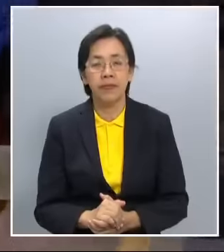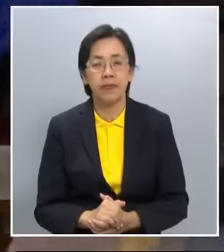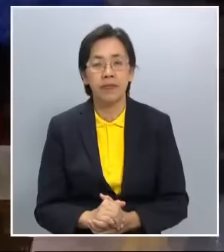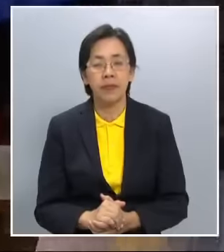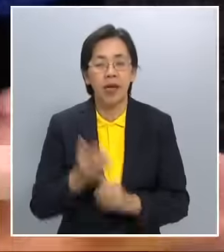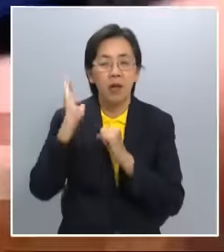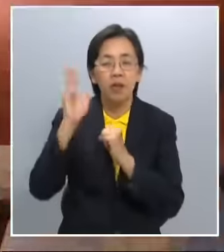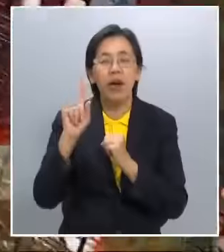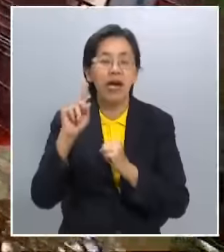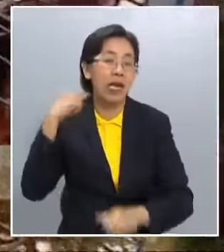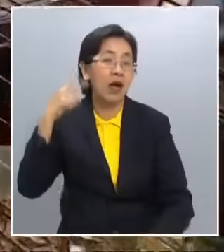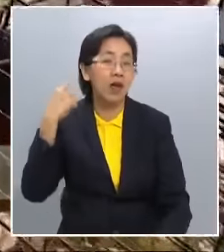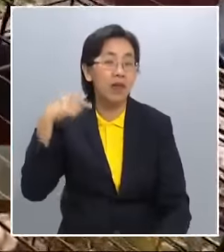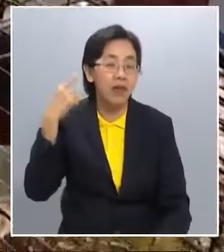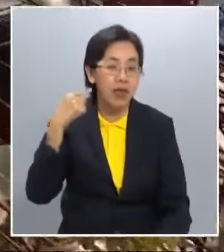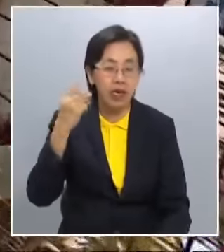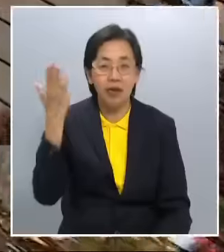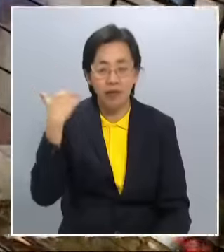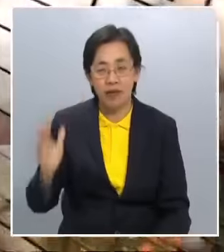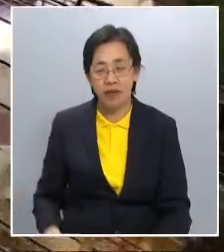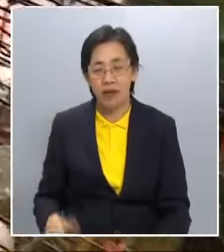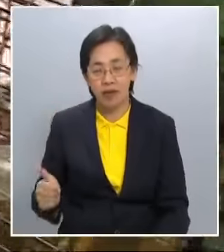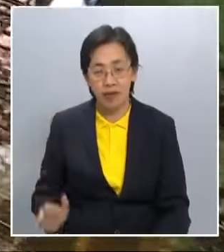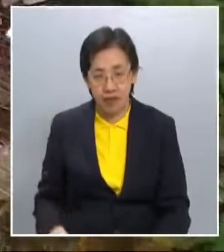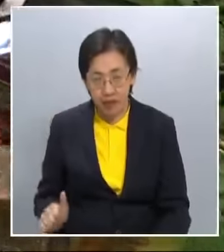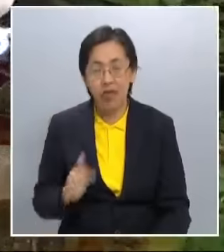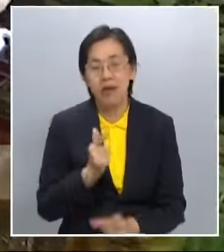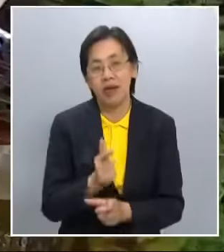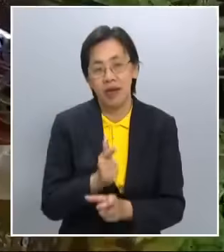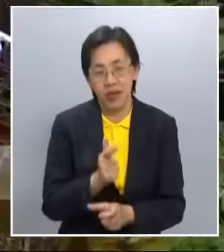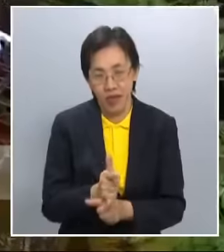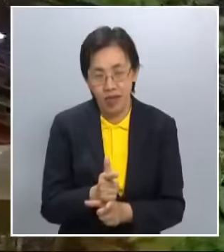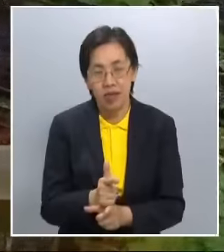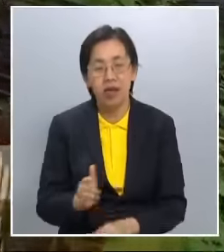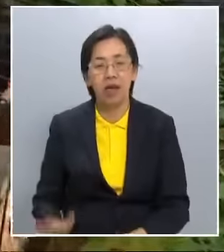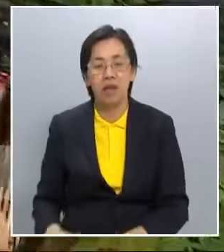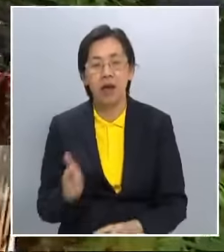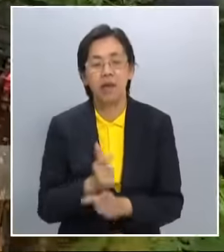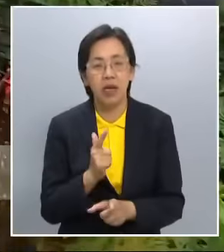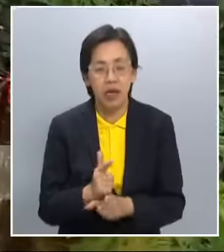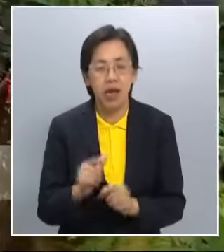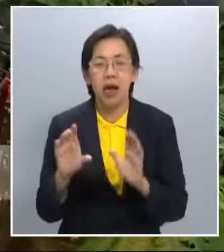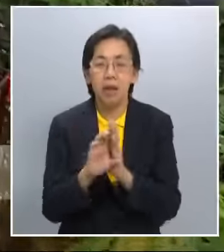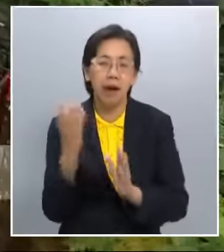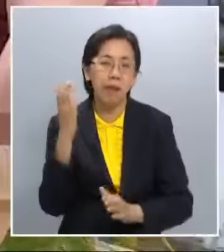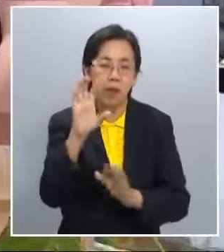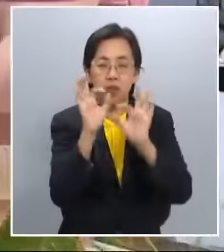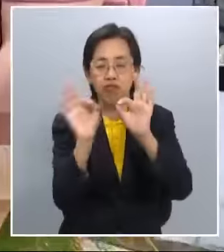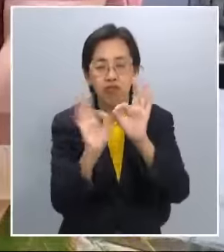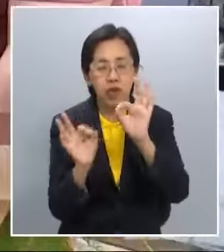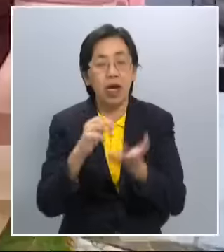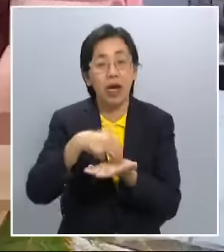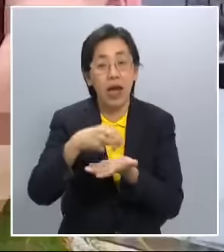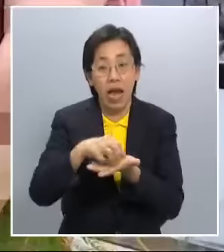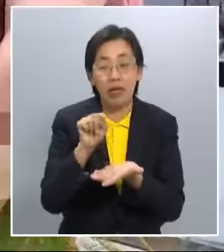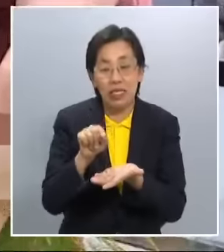ประกาศสาวเธอเคยเอาสุนัขตัวหนึ่งไปเลี้ยงนะครับเธอโพสต์ข้อความเล่าเรื่องจากเหตุการณ์ที่เกิด